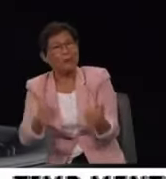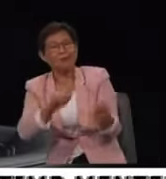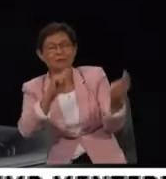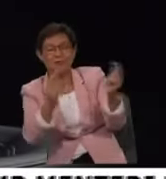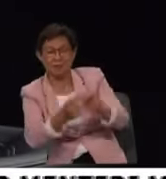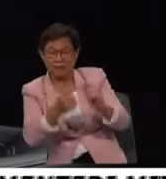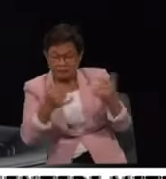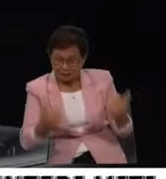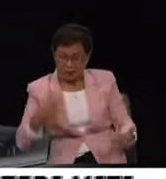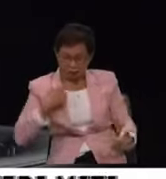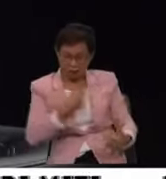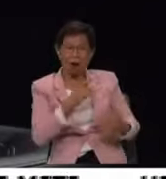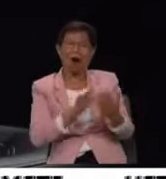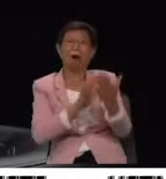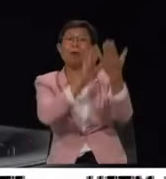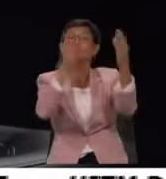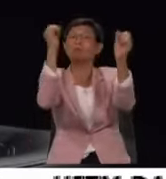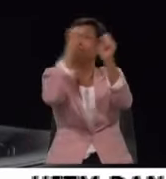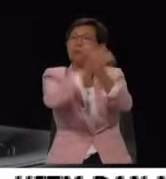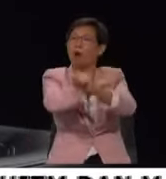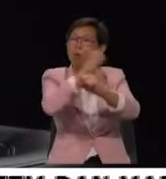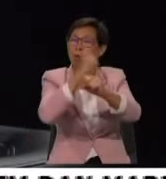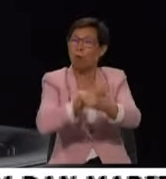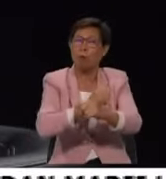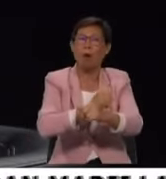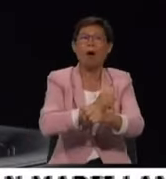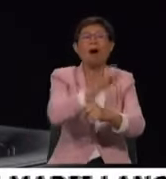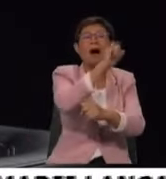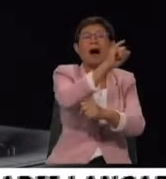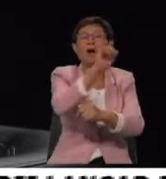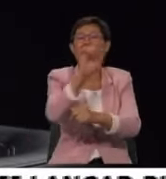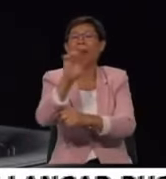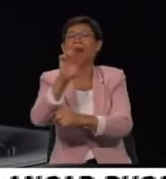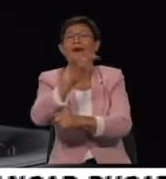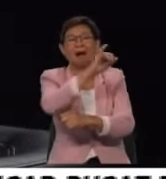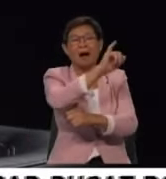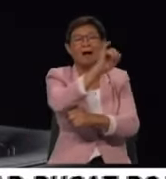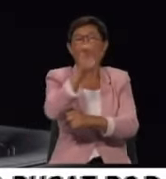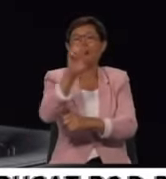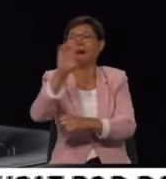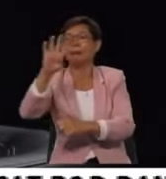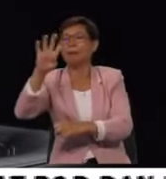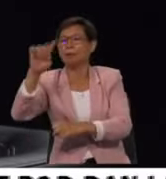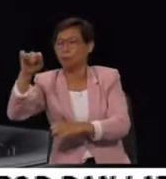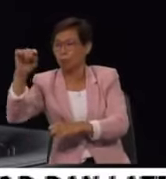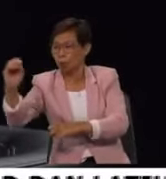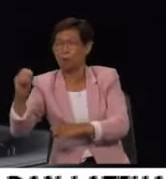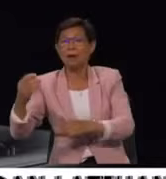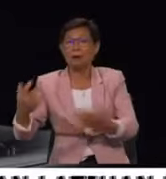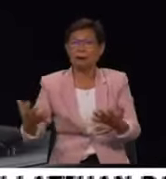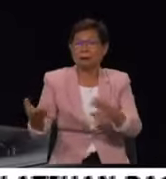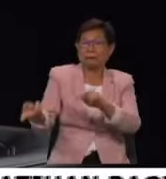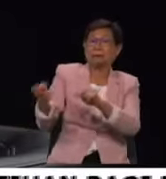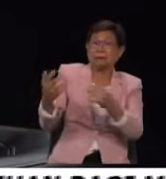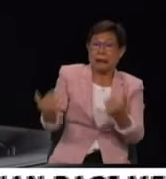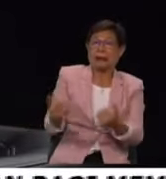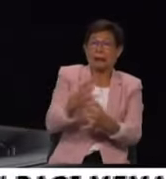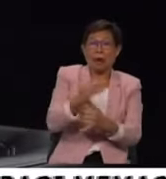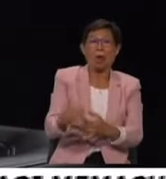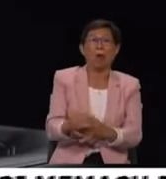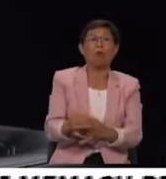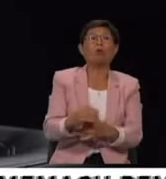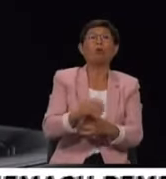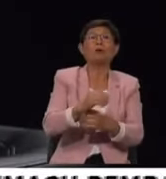telah berada untuk menghadapi cabaran melalui industri revolusi 4.0. Ah tambahan pula kita duduk di alah baru dengan a